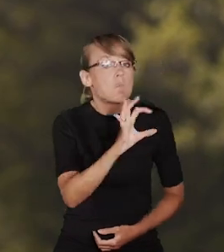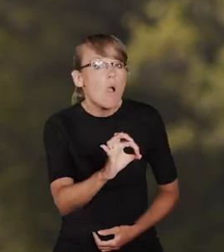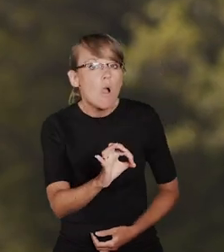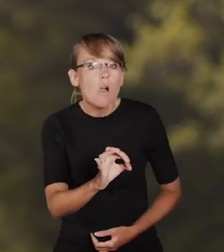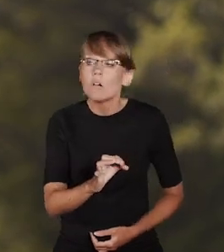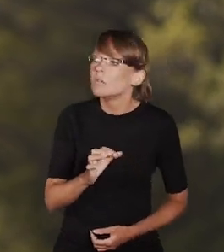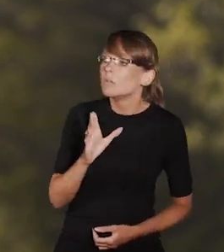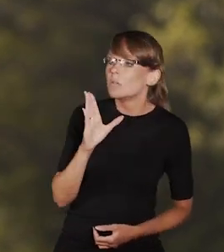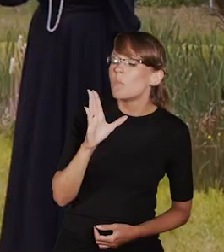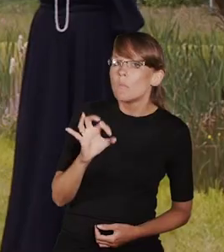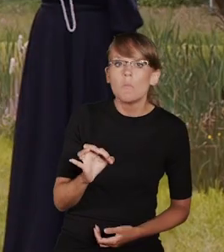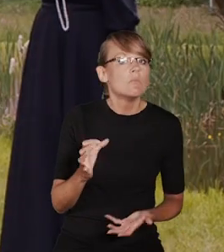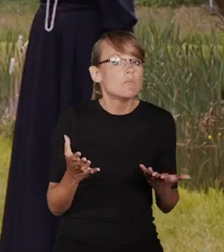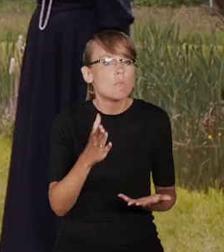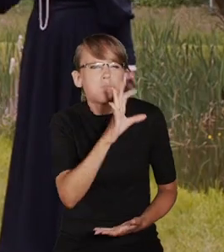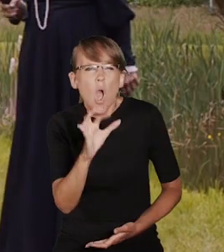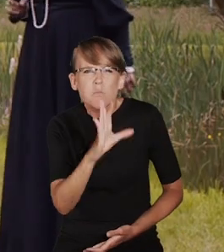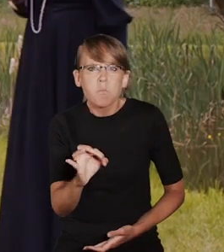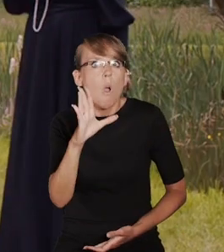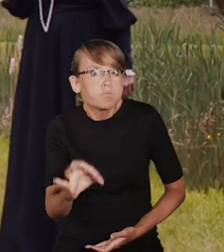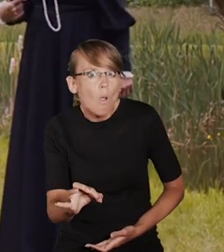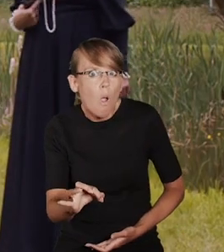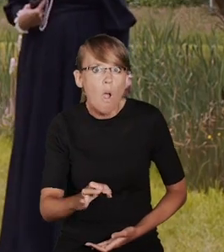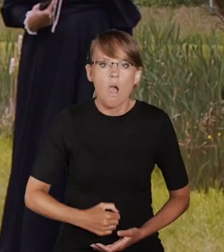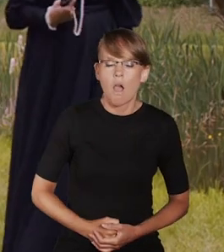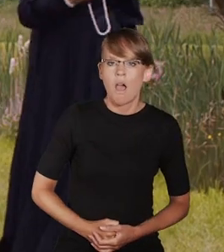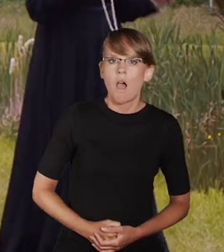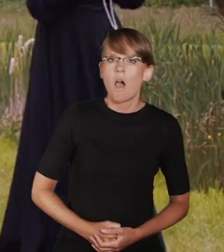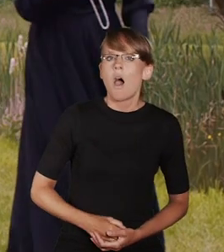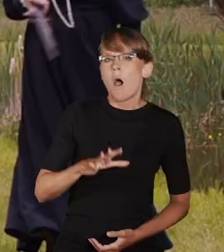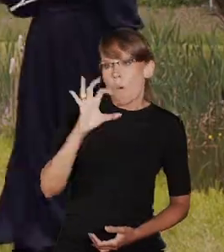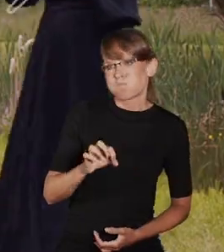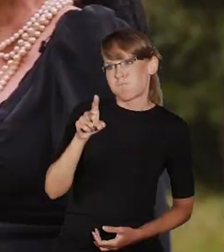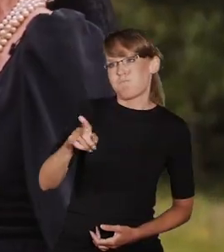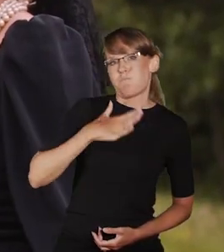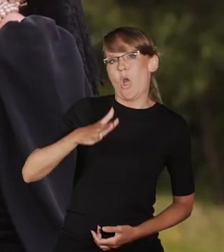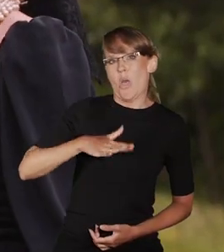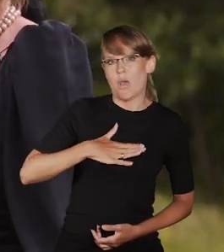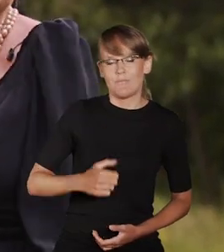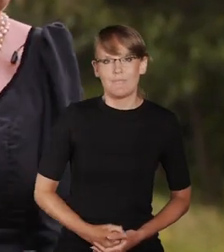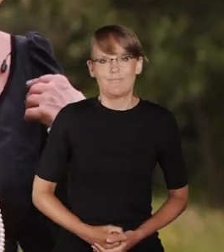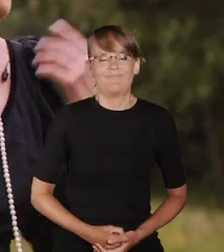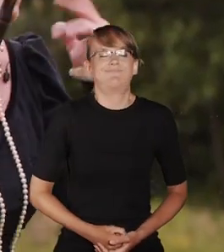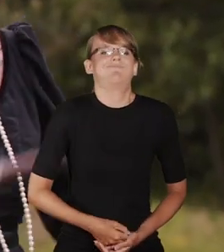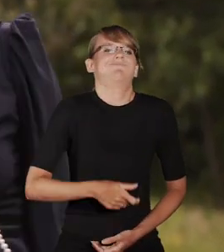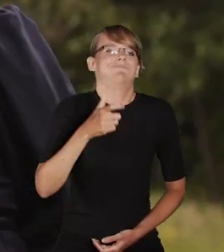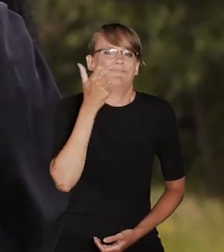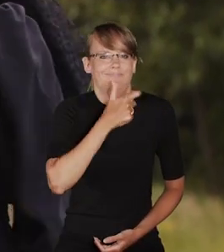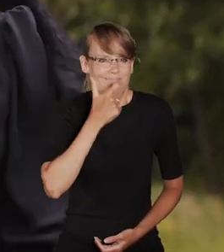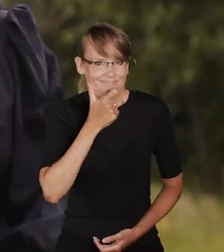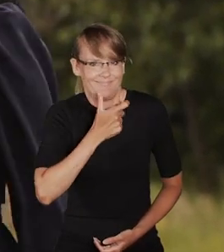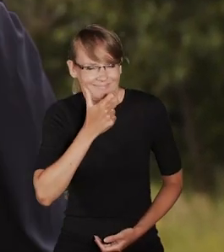Bo mi się pani podoba. Ja mu się podobam. On śmie mówić, że ja mu się podobam.